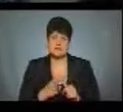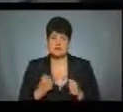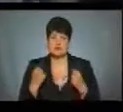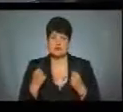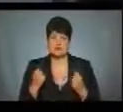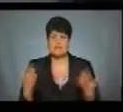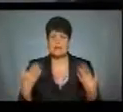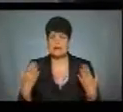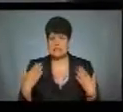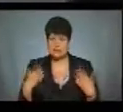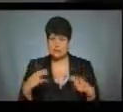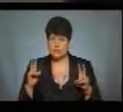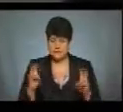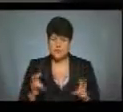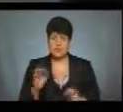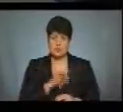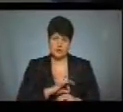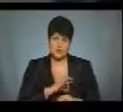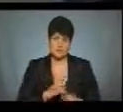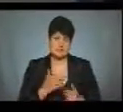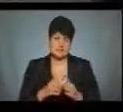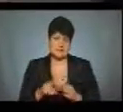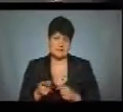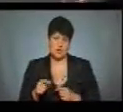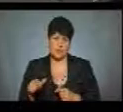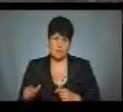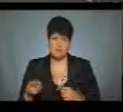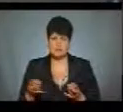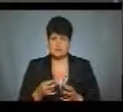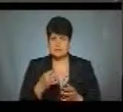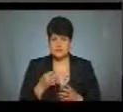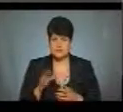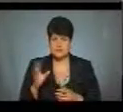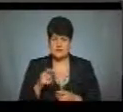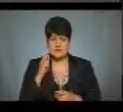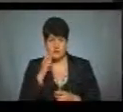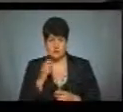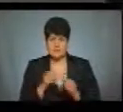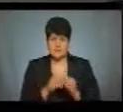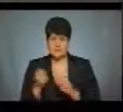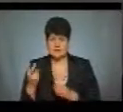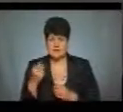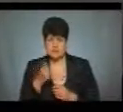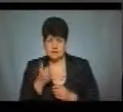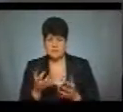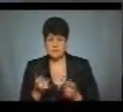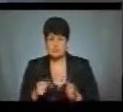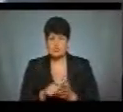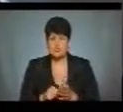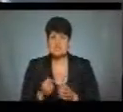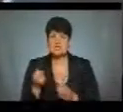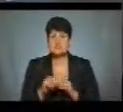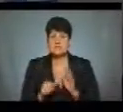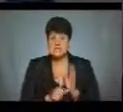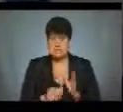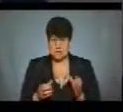«Спортивні канікули» і користуються досить популярністю серед тернополян, що варто сказати, у цій віковій категорії 10-12 років взяли участь 16 команд.